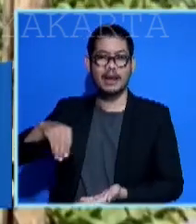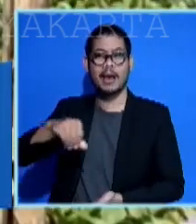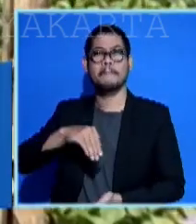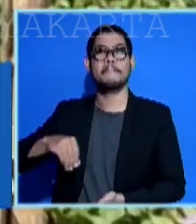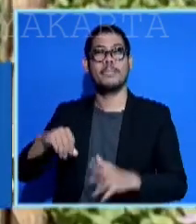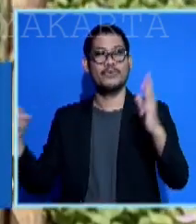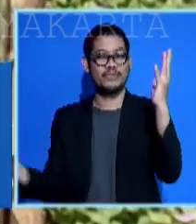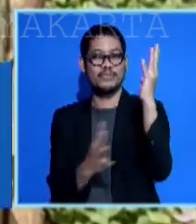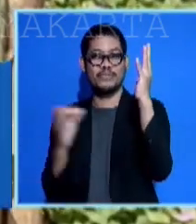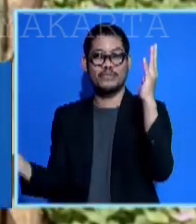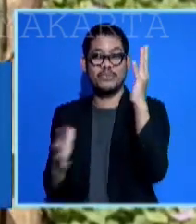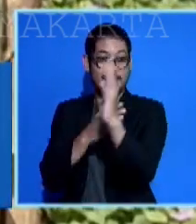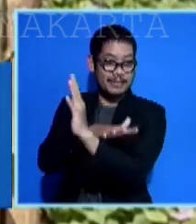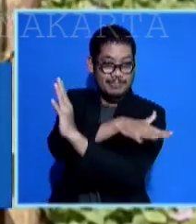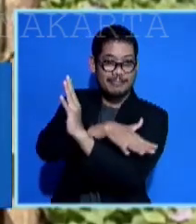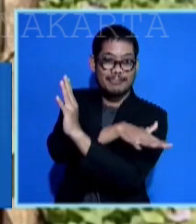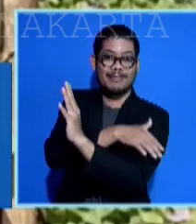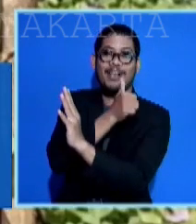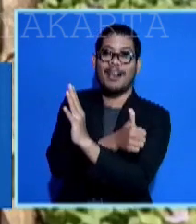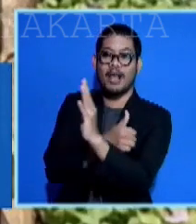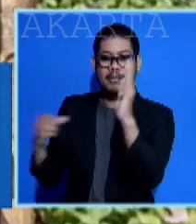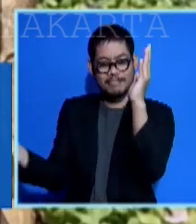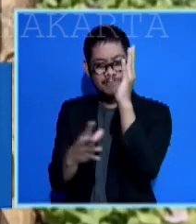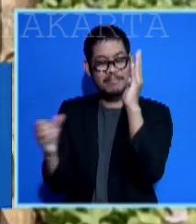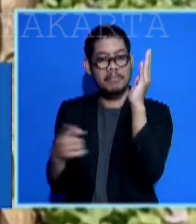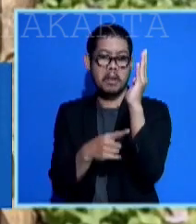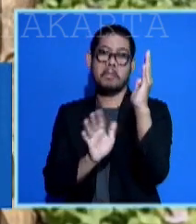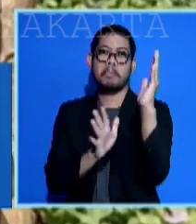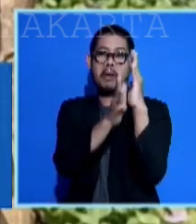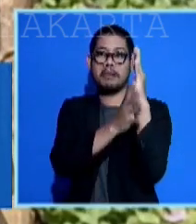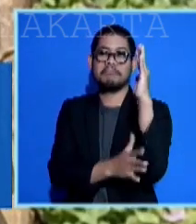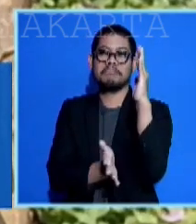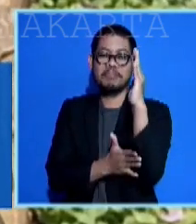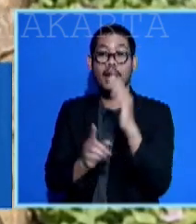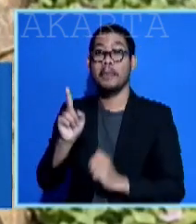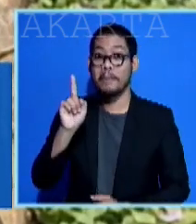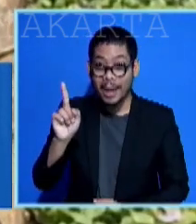inanganeman Bu pantes Min Wah